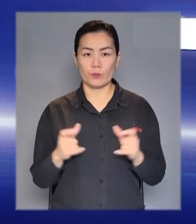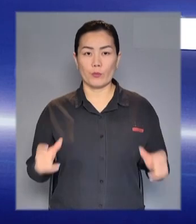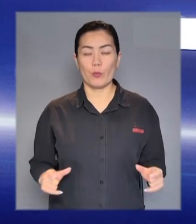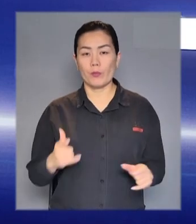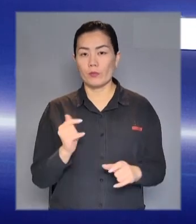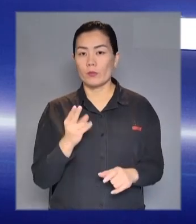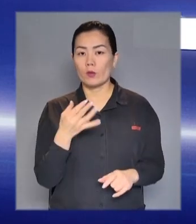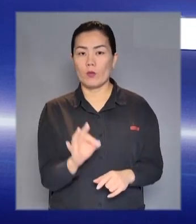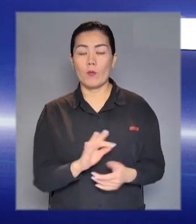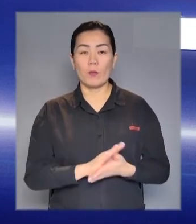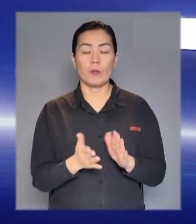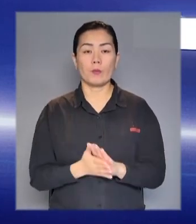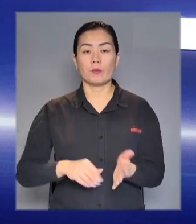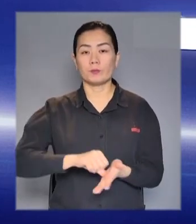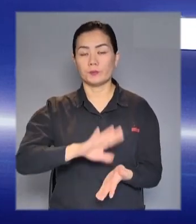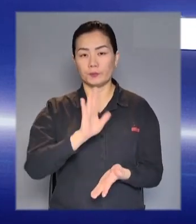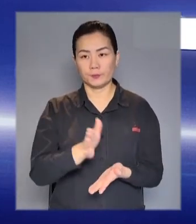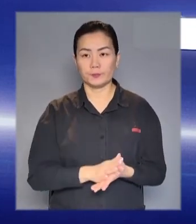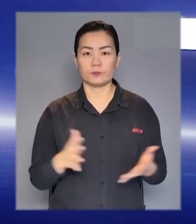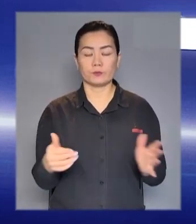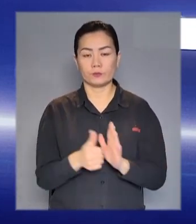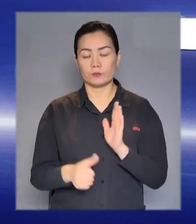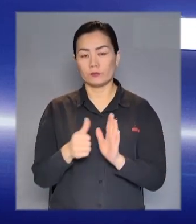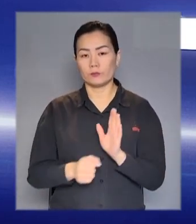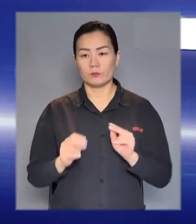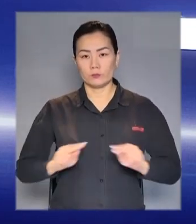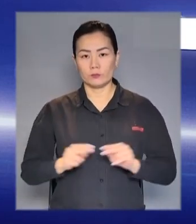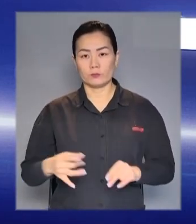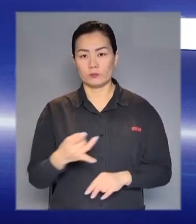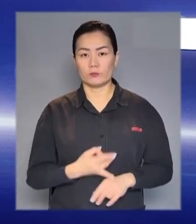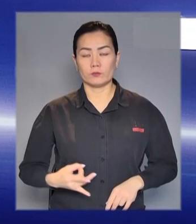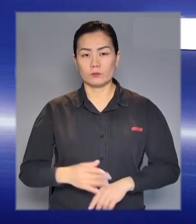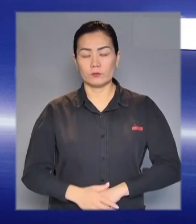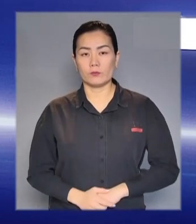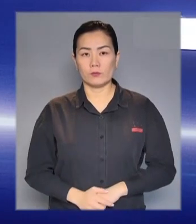школьной экосистемы. В мероприятии принимает участие более 600 учителей региона.